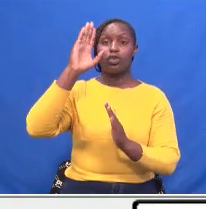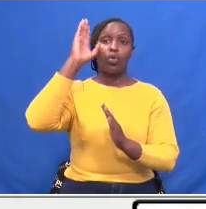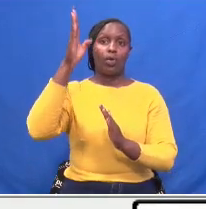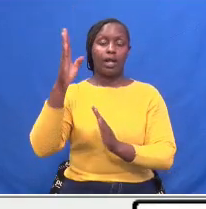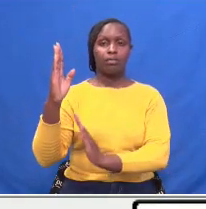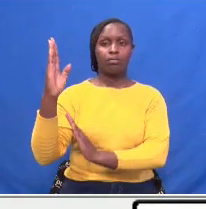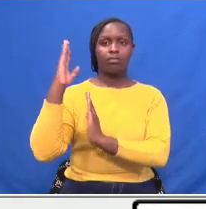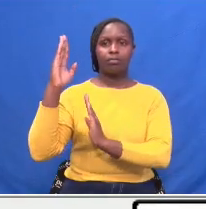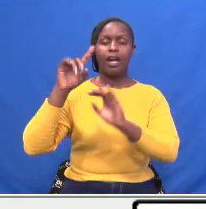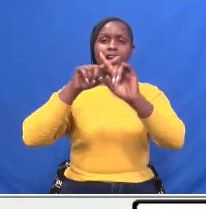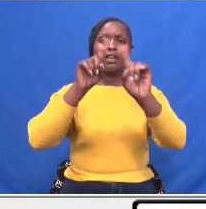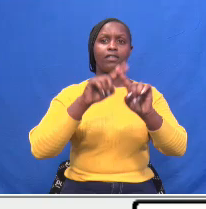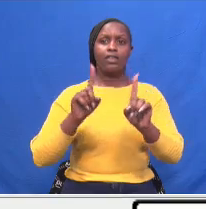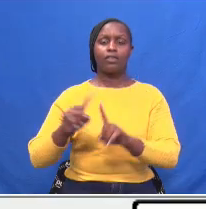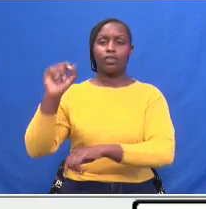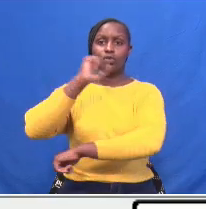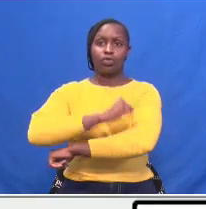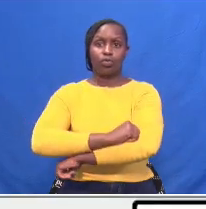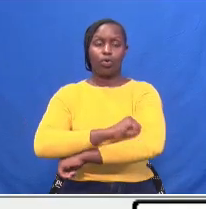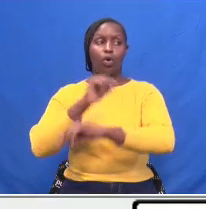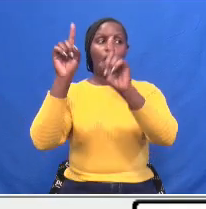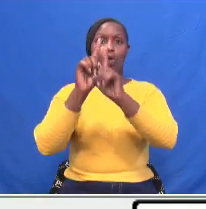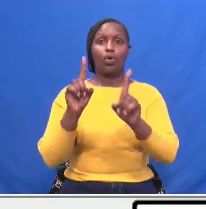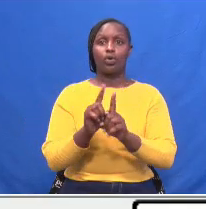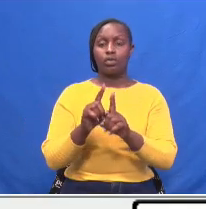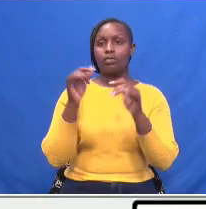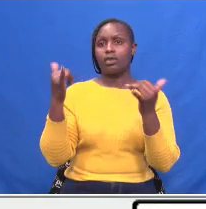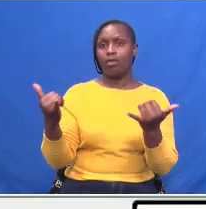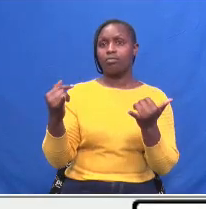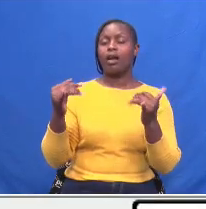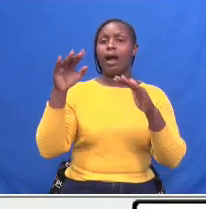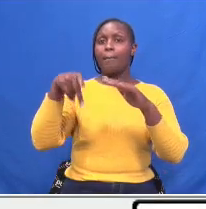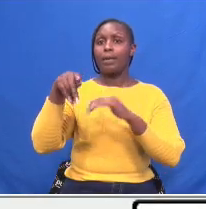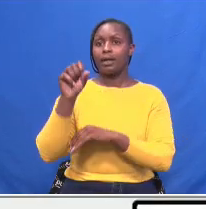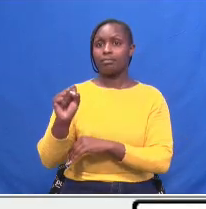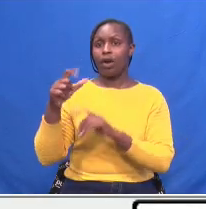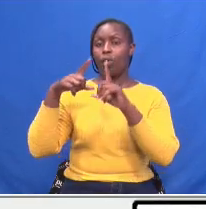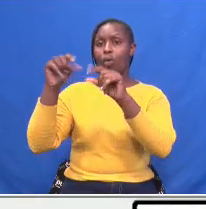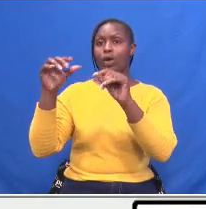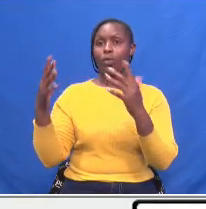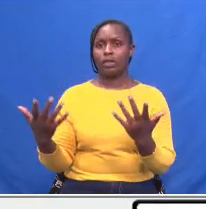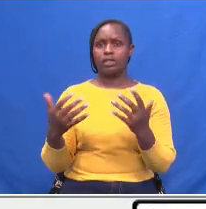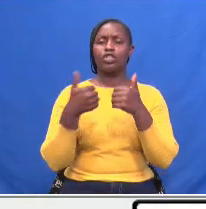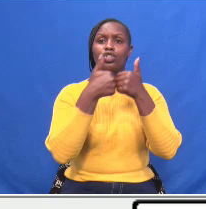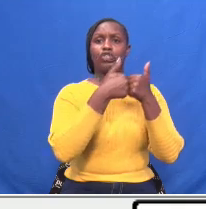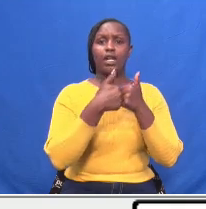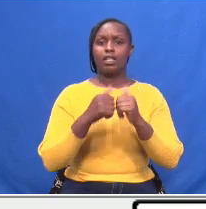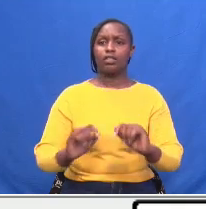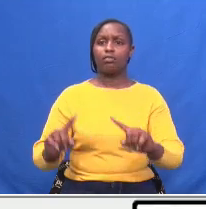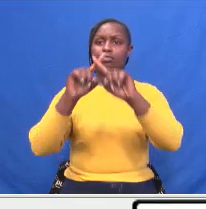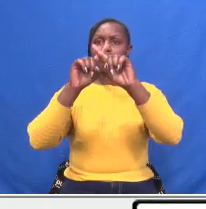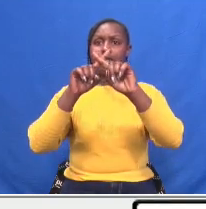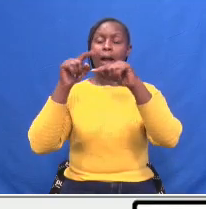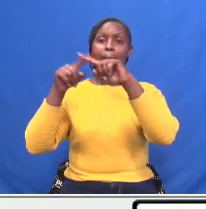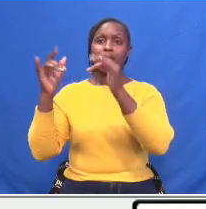tofauti. Aidha, waziri wa elimu Julius Migos ameweka wazi kwamba japo kumekuwa na changamoto kadha wa kadha siku hizo nyingine, kwa wakati huu